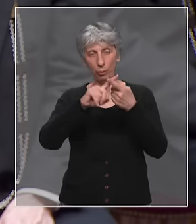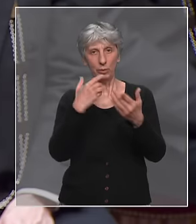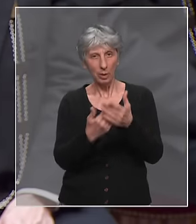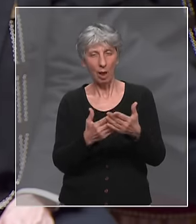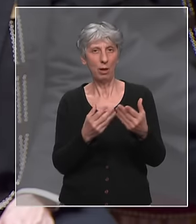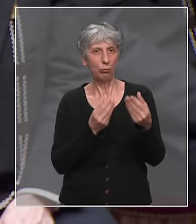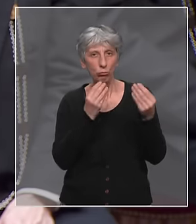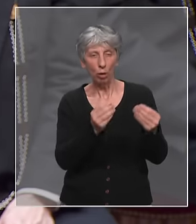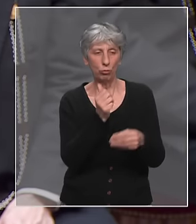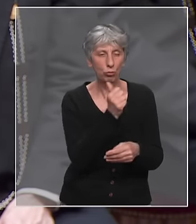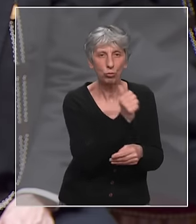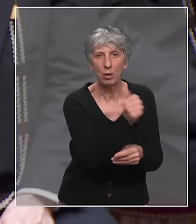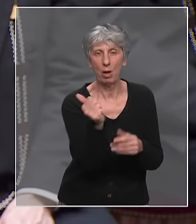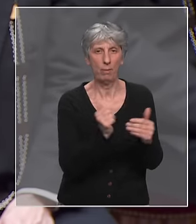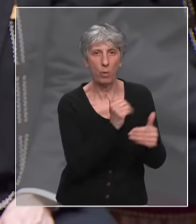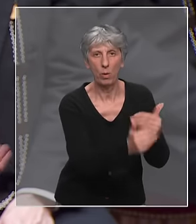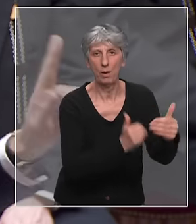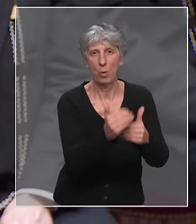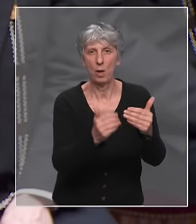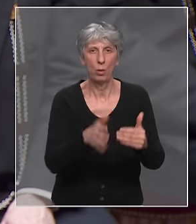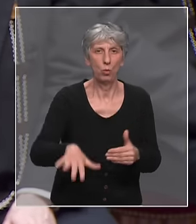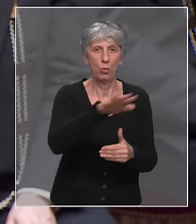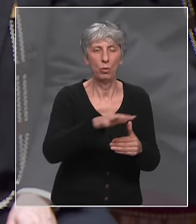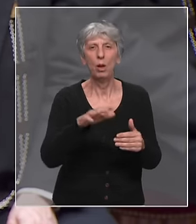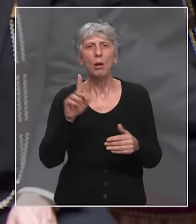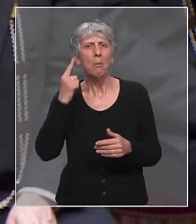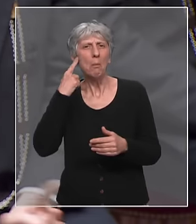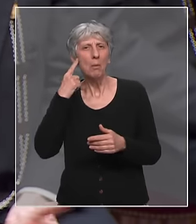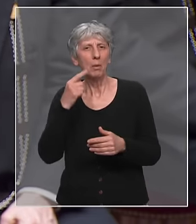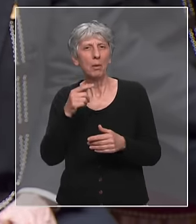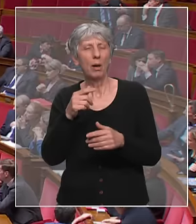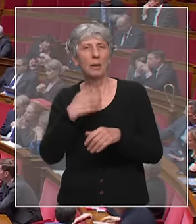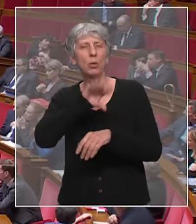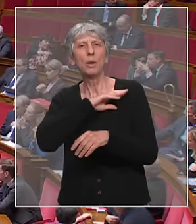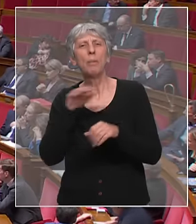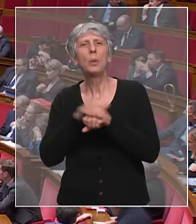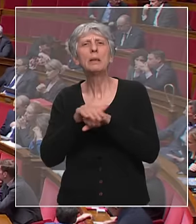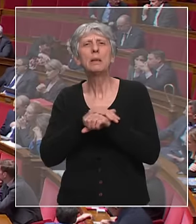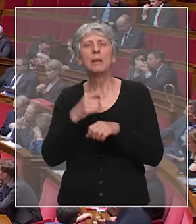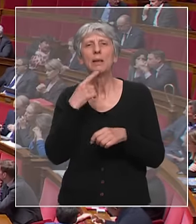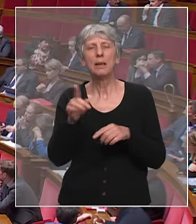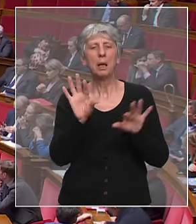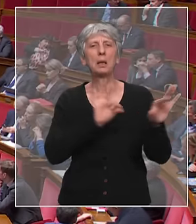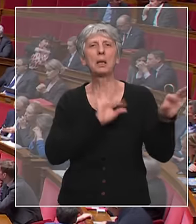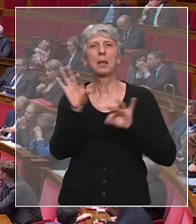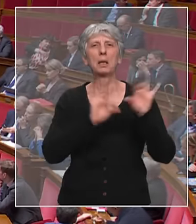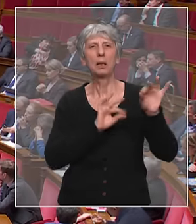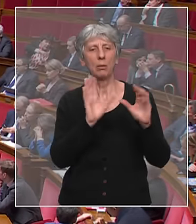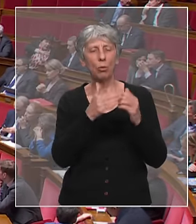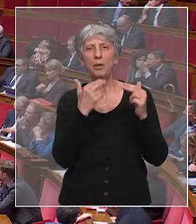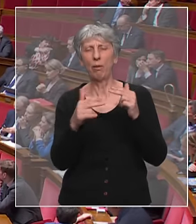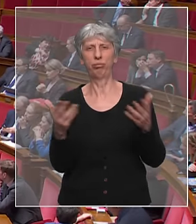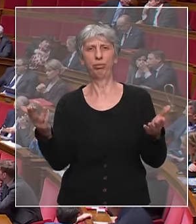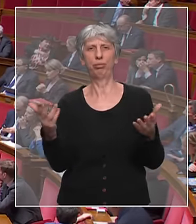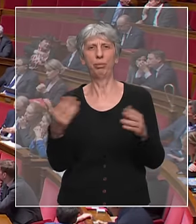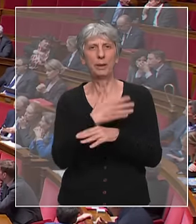et à faire progresser tout le monde. Quand j'entends certains responsables politiques nous expliquer qu'on va faire du tri à travers les groupes de niveau. Mais enfin, qu'est-ce qui